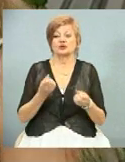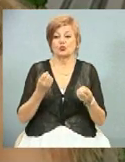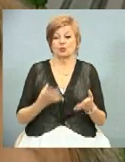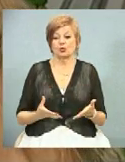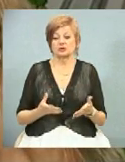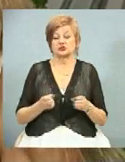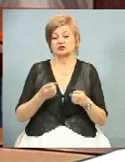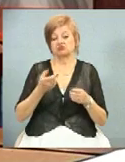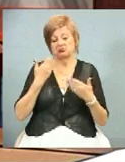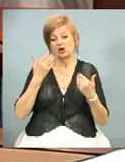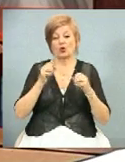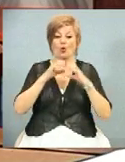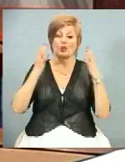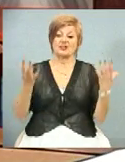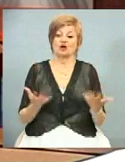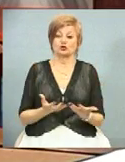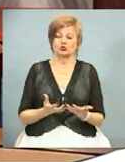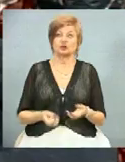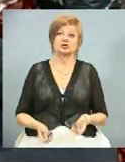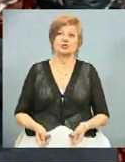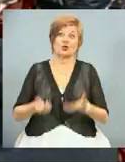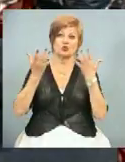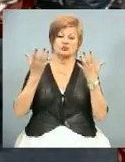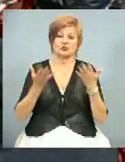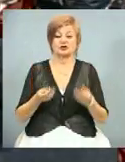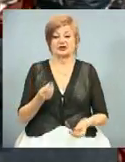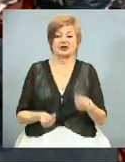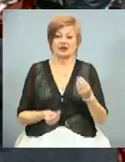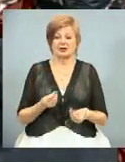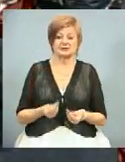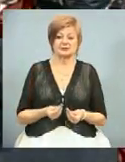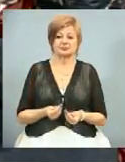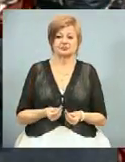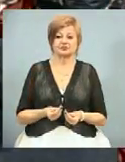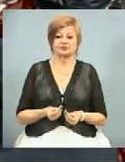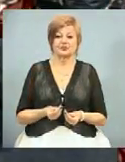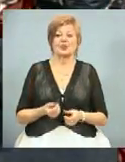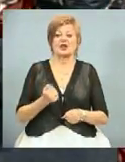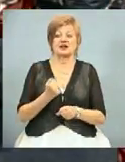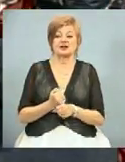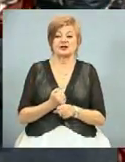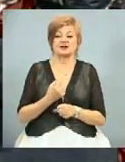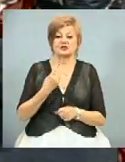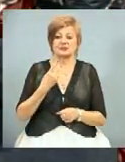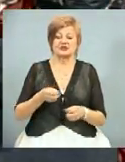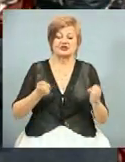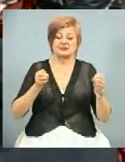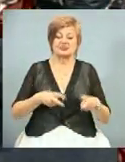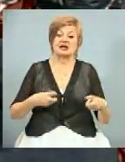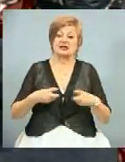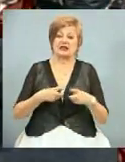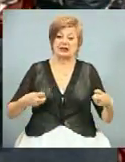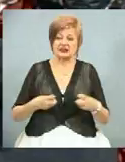елементарно надути і елементарно просто запускати, підкидати, гратися з ними? Виготовляються вони з латексу такої спеціальної, гумки,